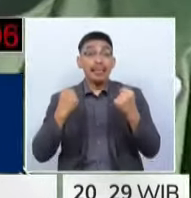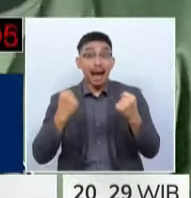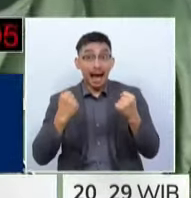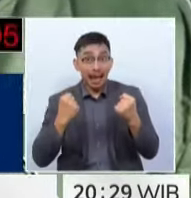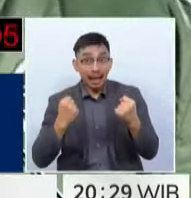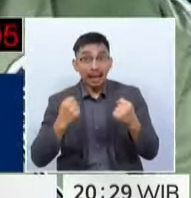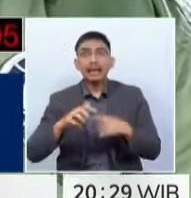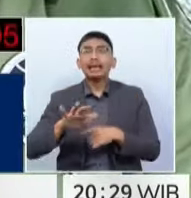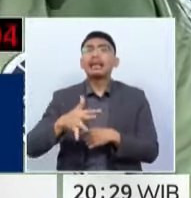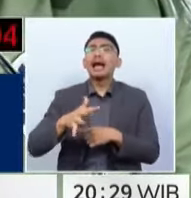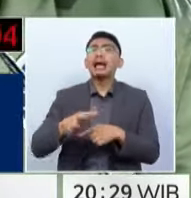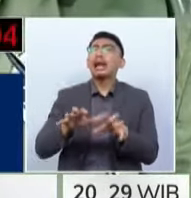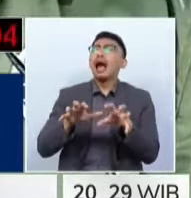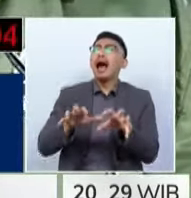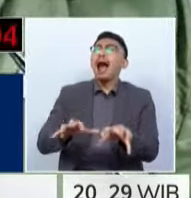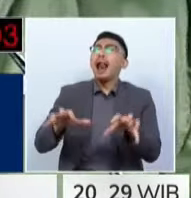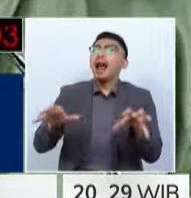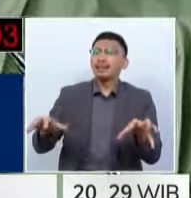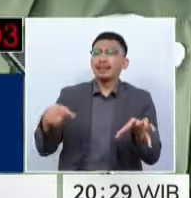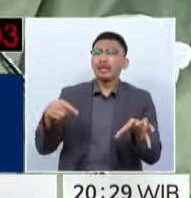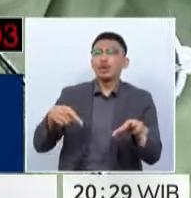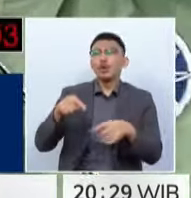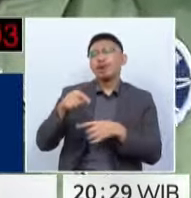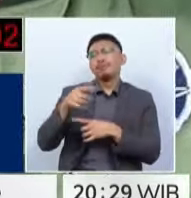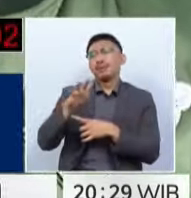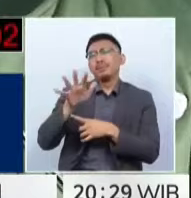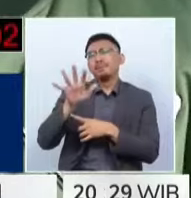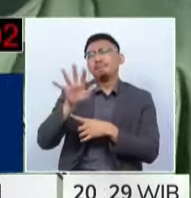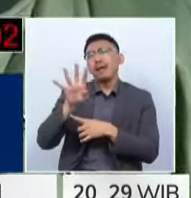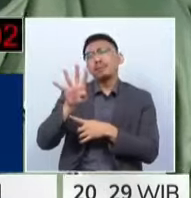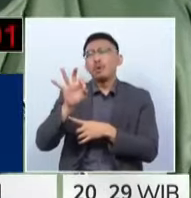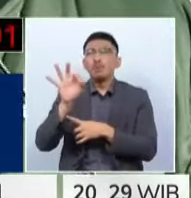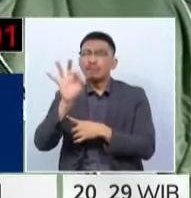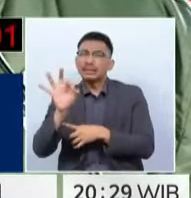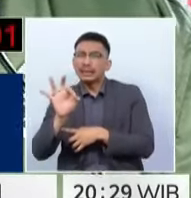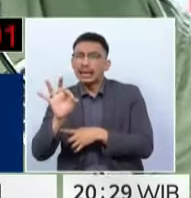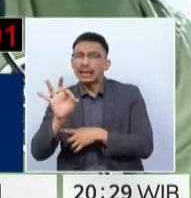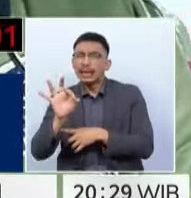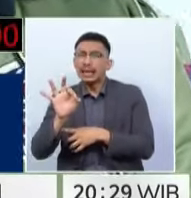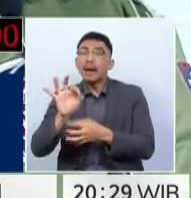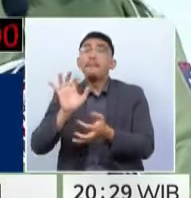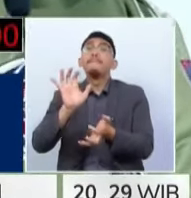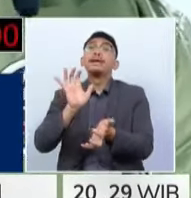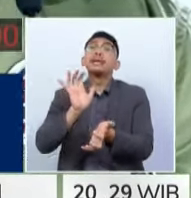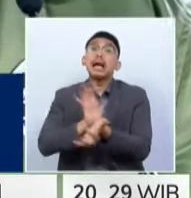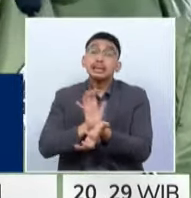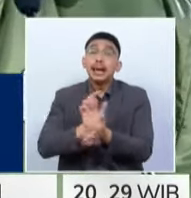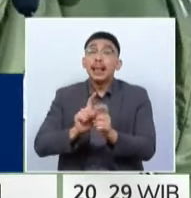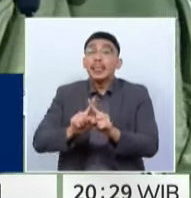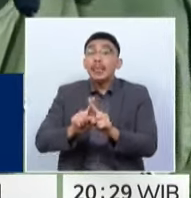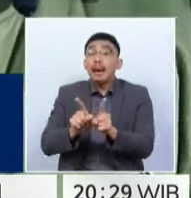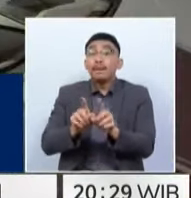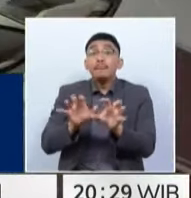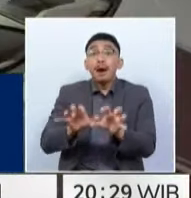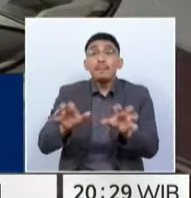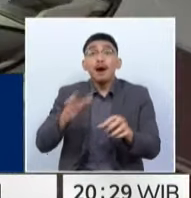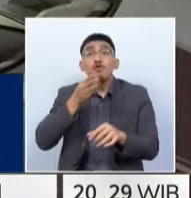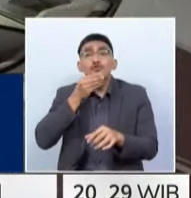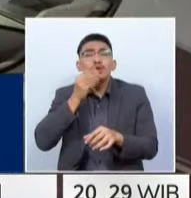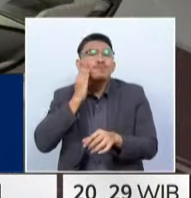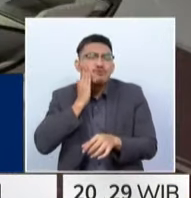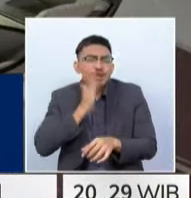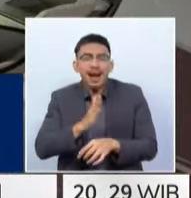alat-alat di manaun adalah bekas tapi usianya masih muda W habis Pak